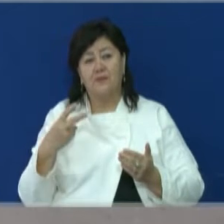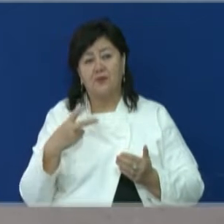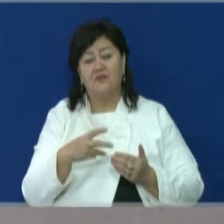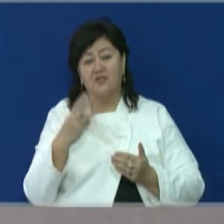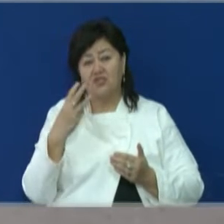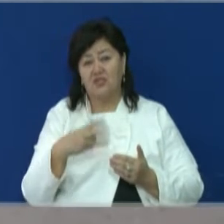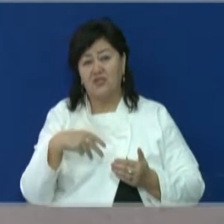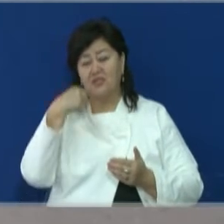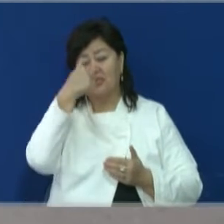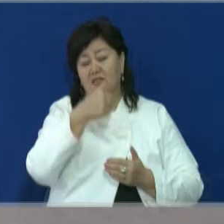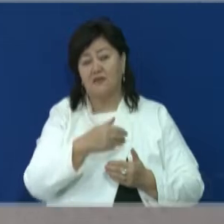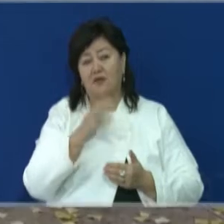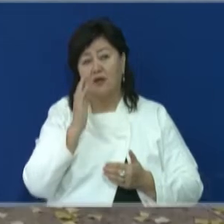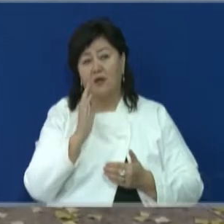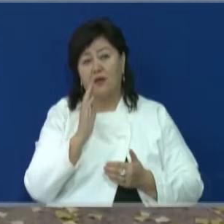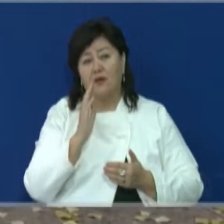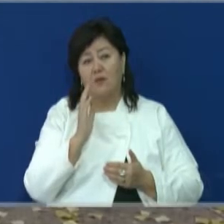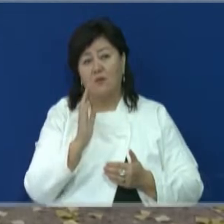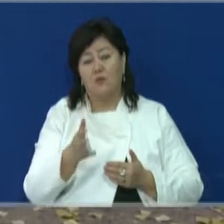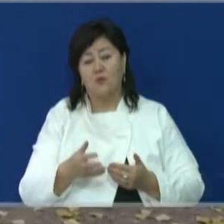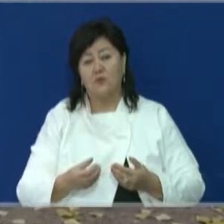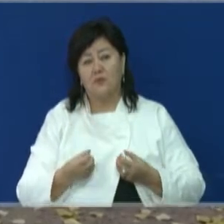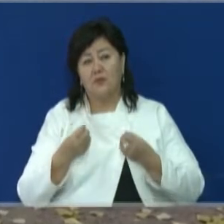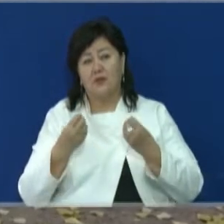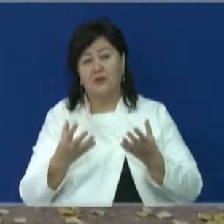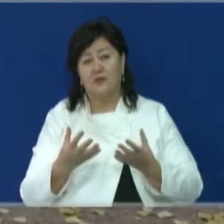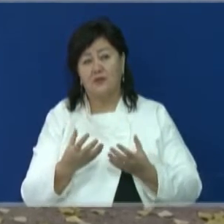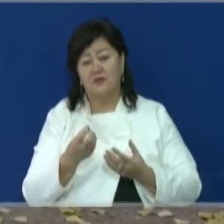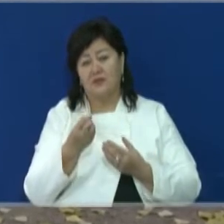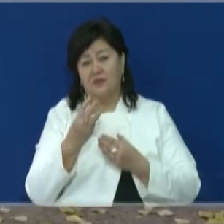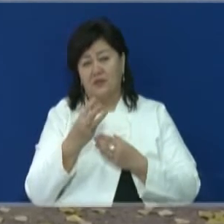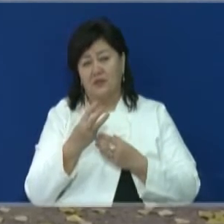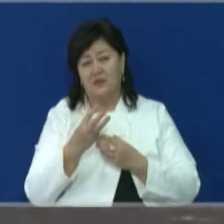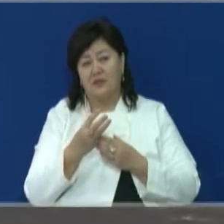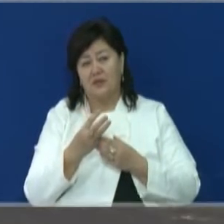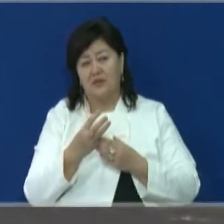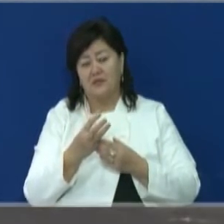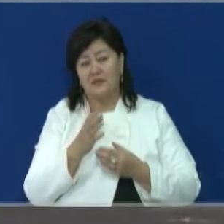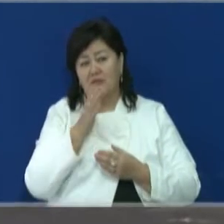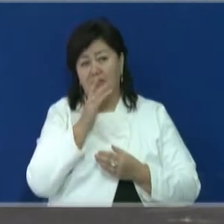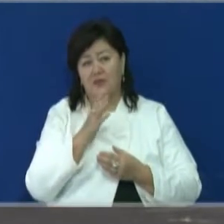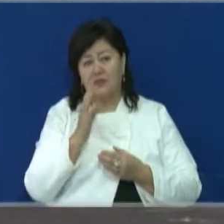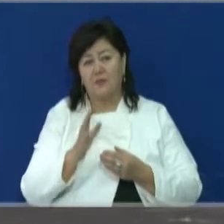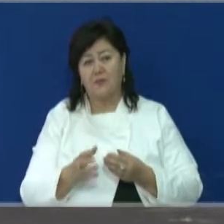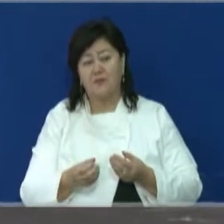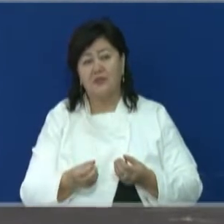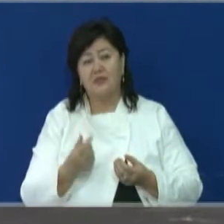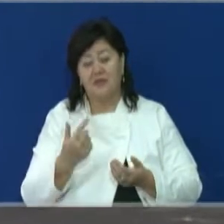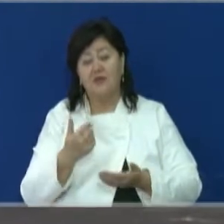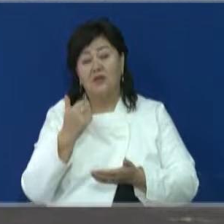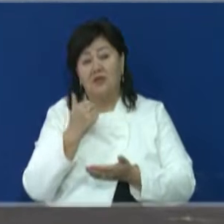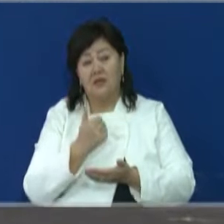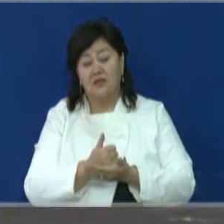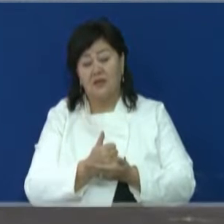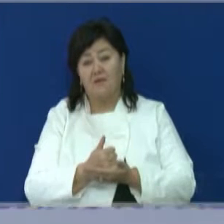ұлттық және мемлекеттік мереке ретінде аталып өтті. Араға 13 жыл салып, Қазақстанның жаңа тарихында еліміздің басты мерекелерінің бірі